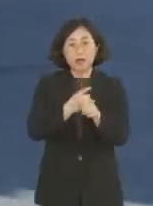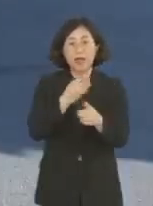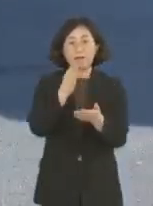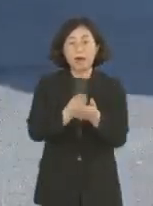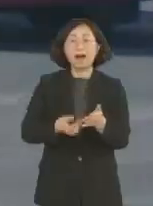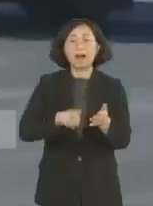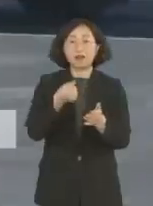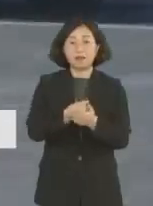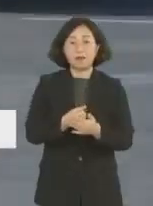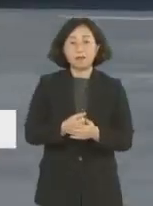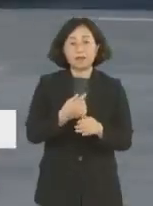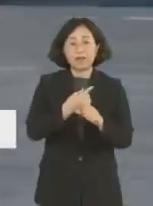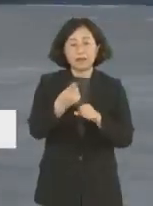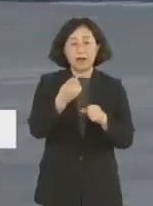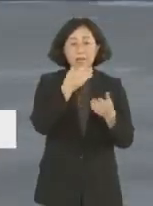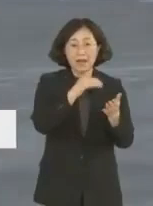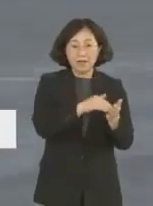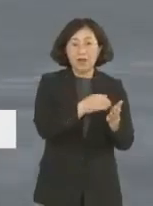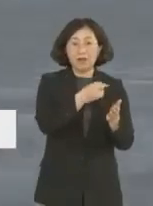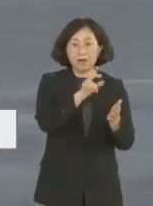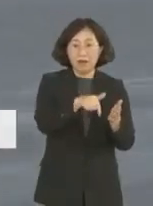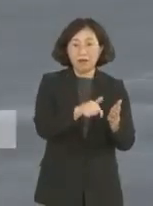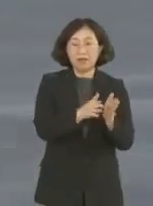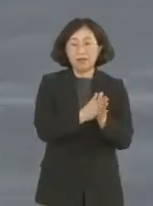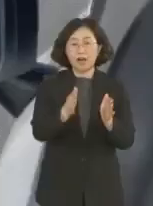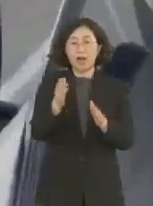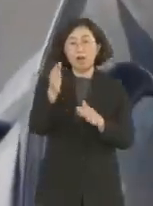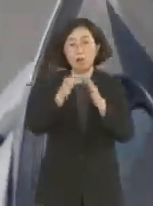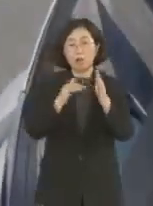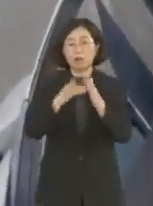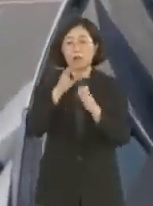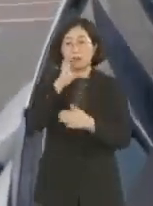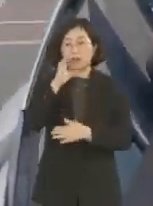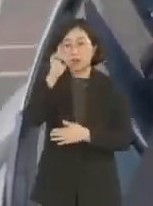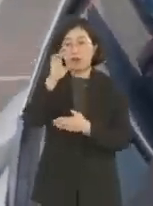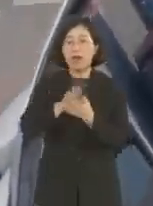노선은 내년 대전 유성구 반석역을 시작으로 공주와